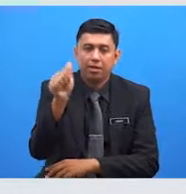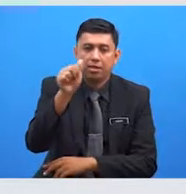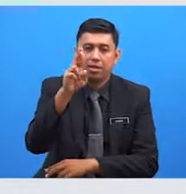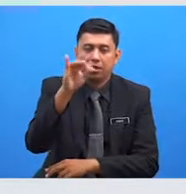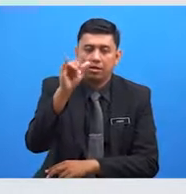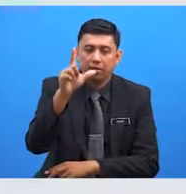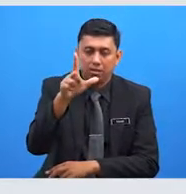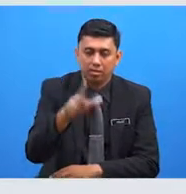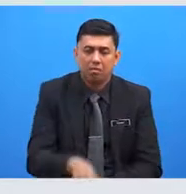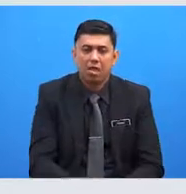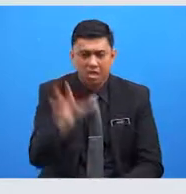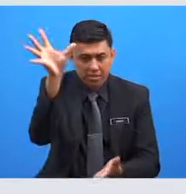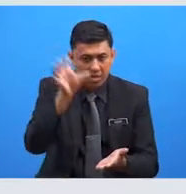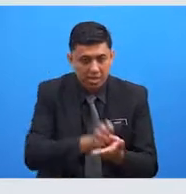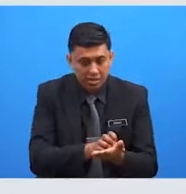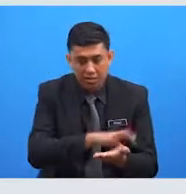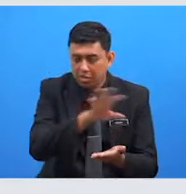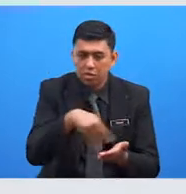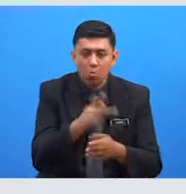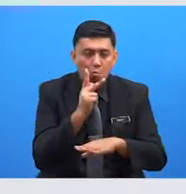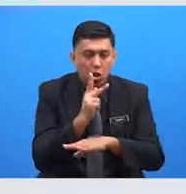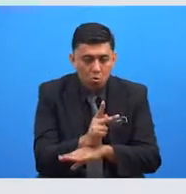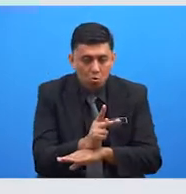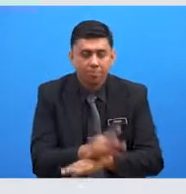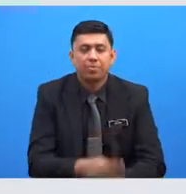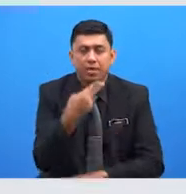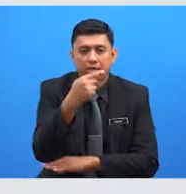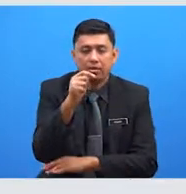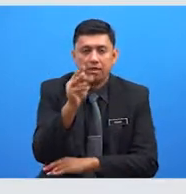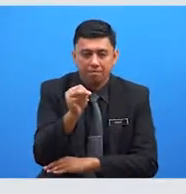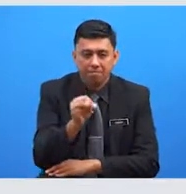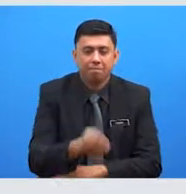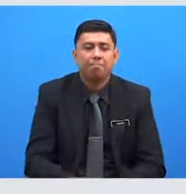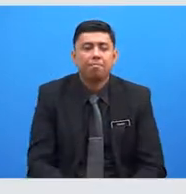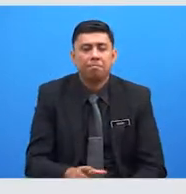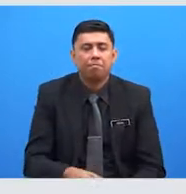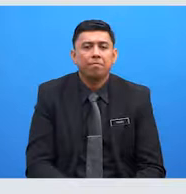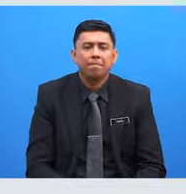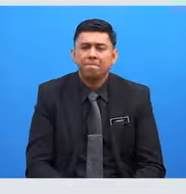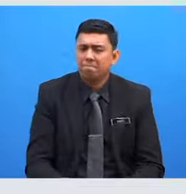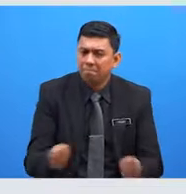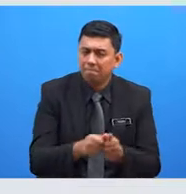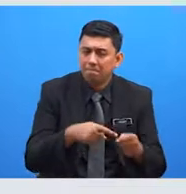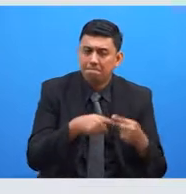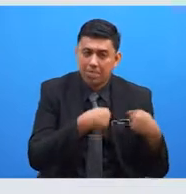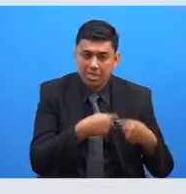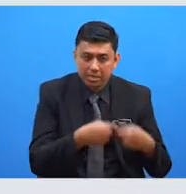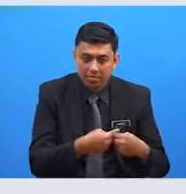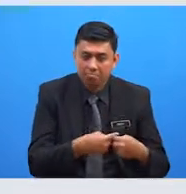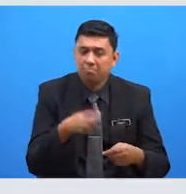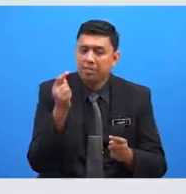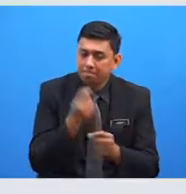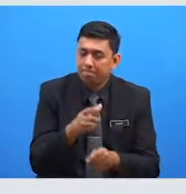Salin semua kod HTML dan skrip JavaScript yang dipaparkan dengan berhati-hati, tepat